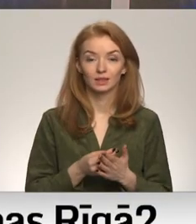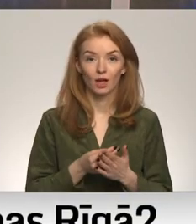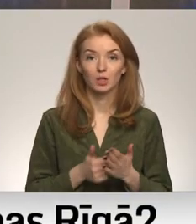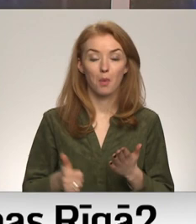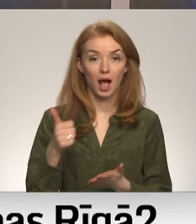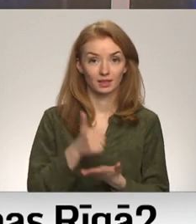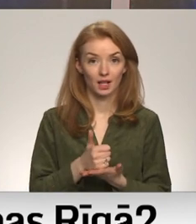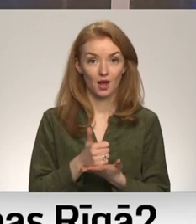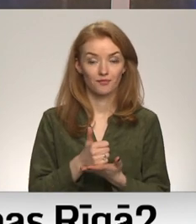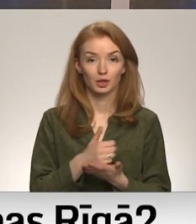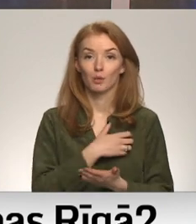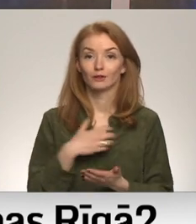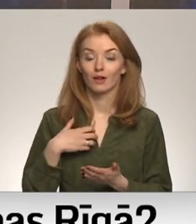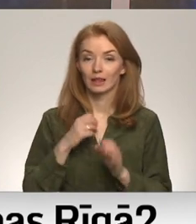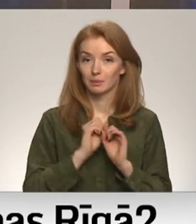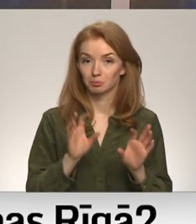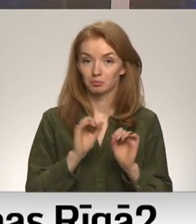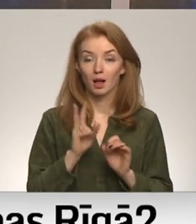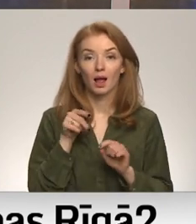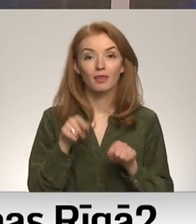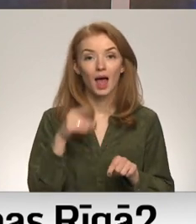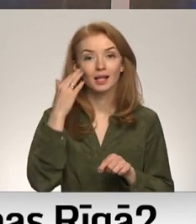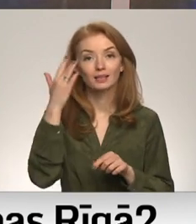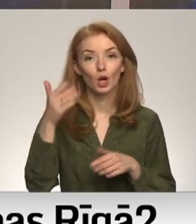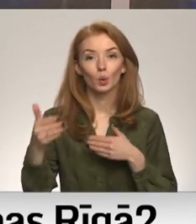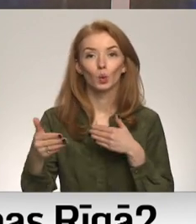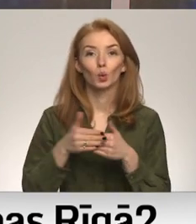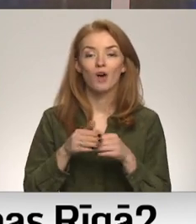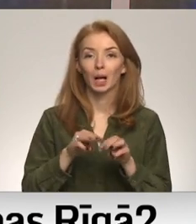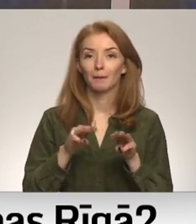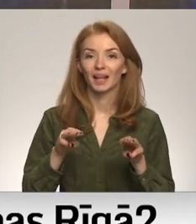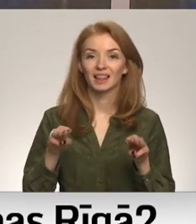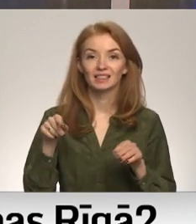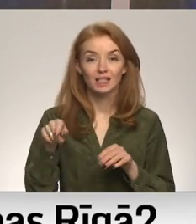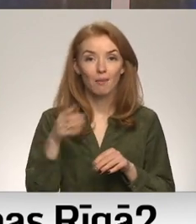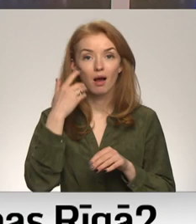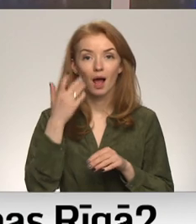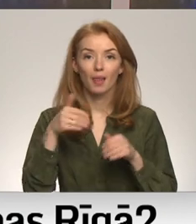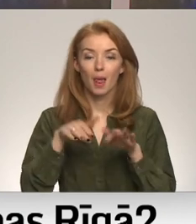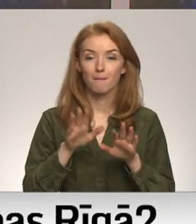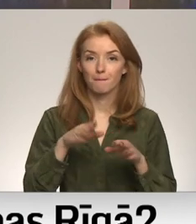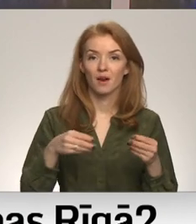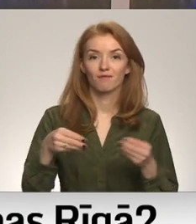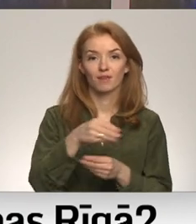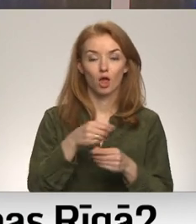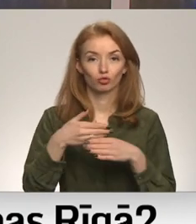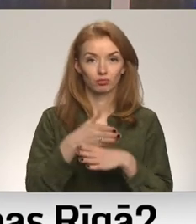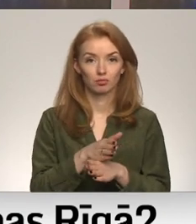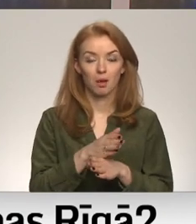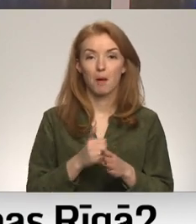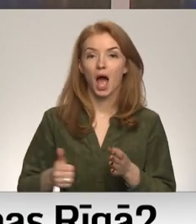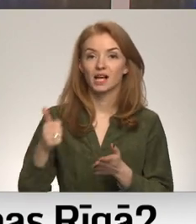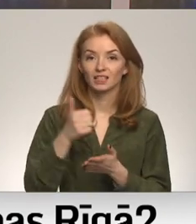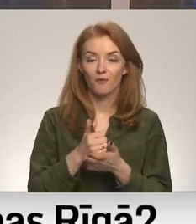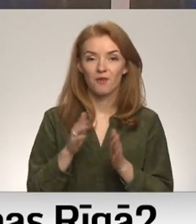pārstāvnieks. Pašvaldībā skaidro, ka tādējādi cer būt tuvāk ministrijām, kad tās lem par finansējumu pārdali. Pārstāvniecības